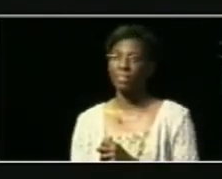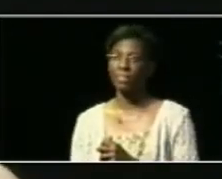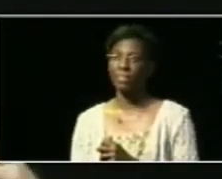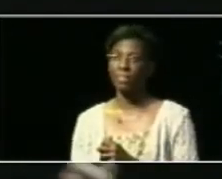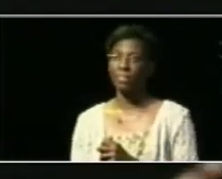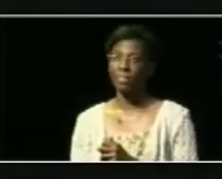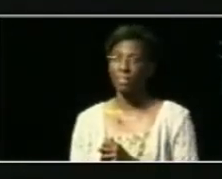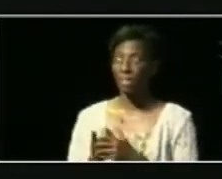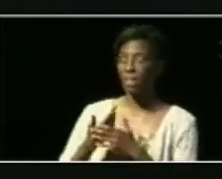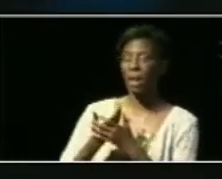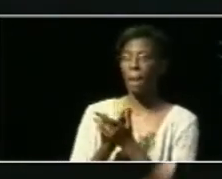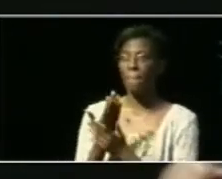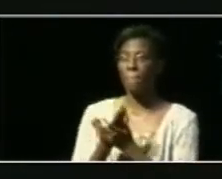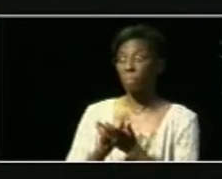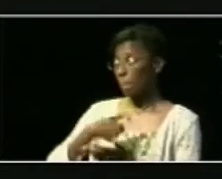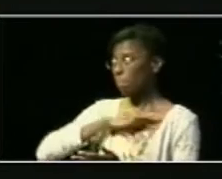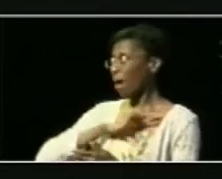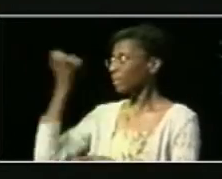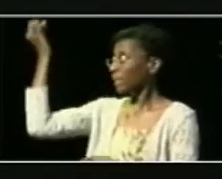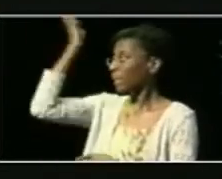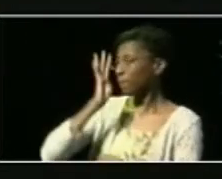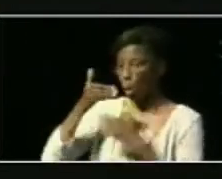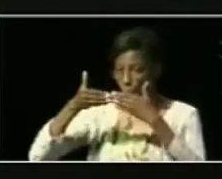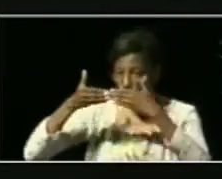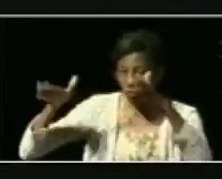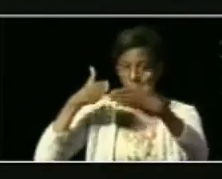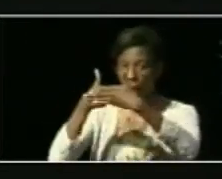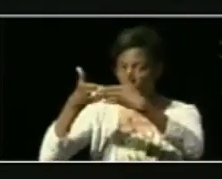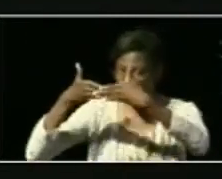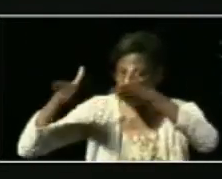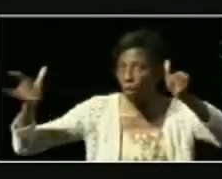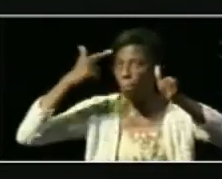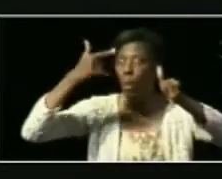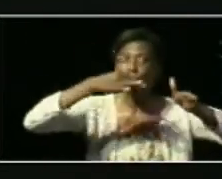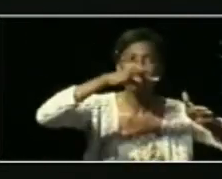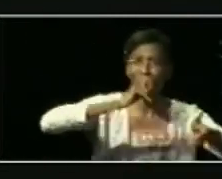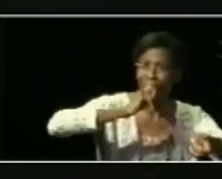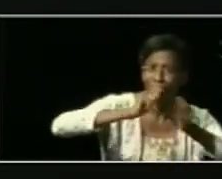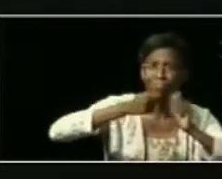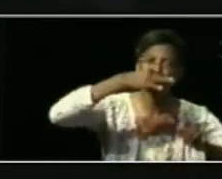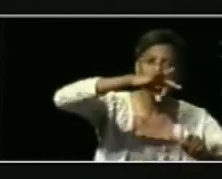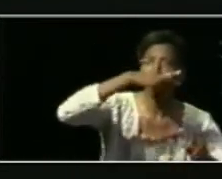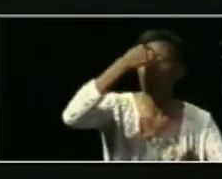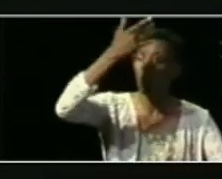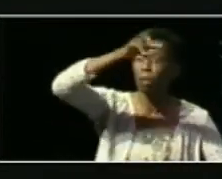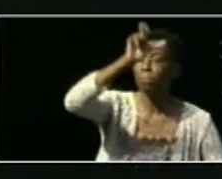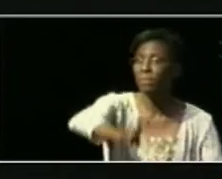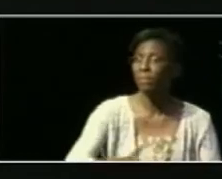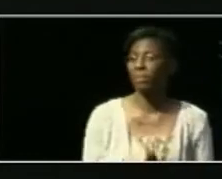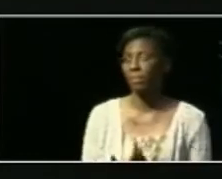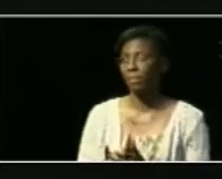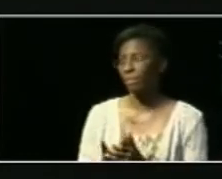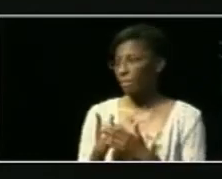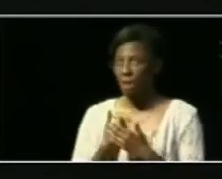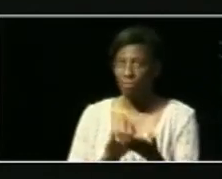Spirit opening the way to talk with people. Et que le Saint-Esprit ouvre la voie pour que vous puissiez parler à d'autres personnes. To show them the love of Jesus.